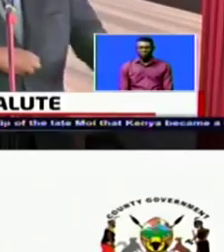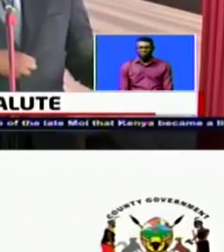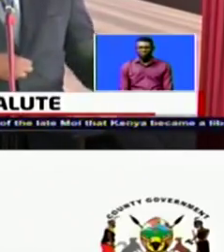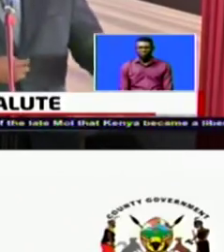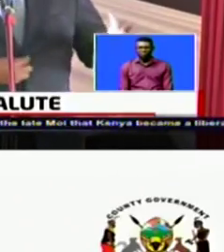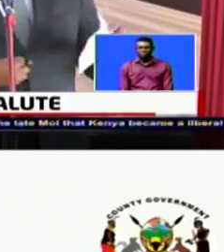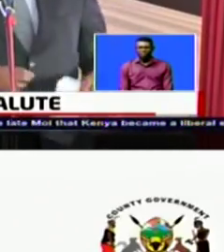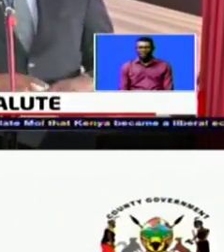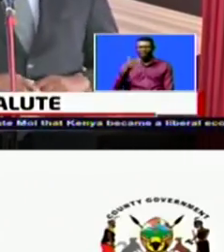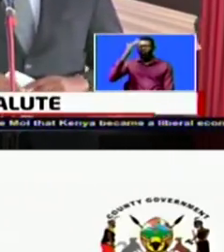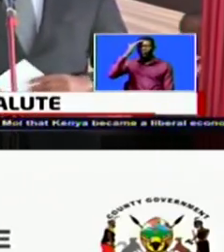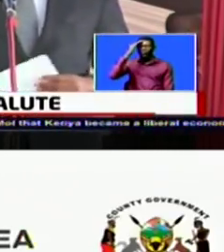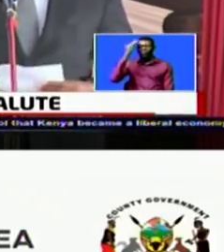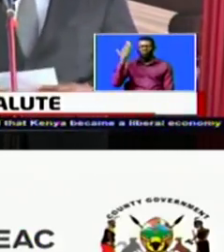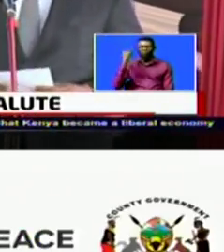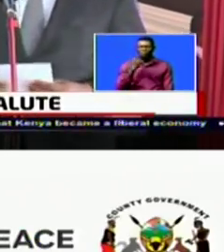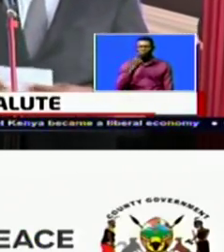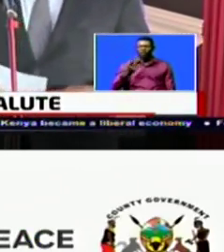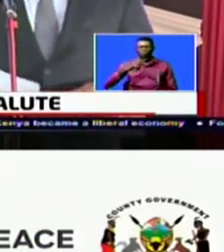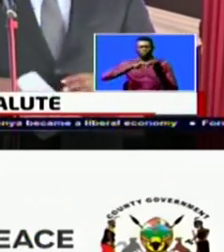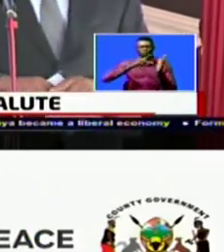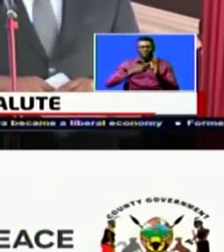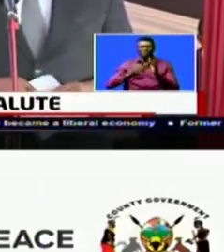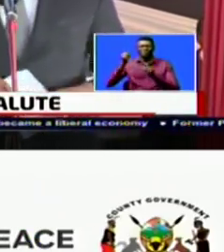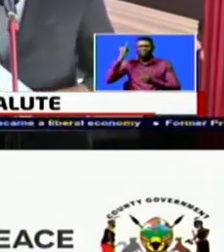Vile mjuavyo mzee Moi alikuwa na project yake ya mwisho.